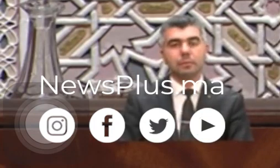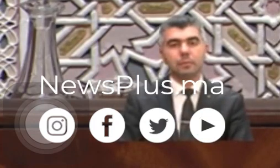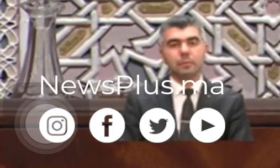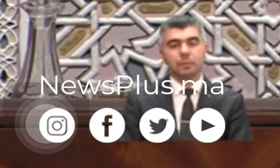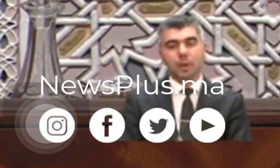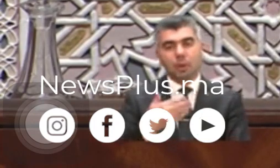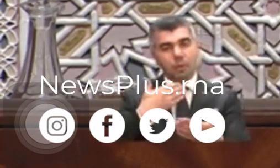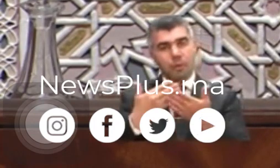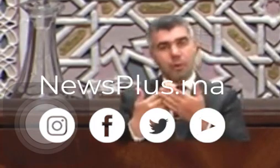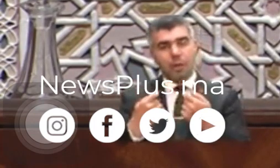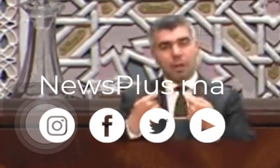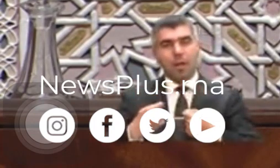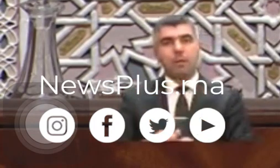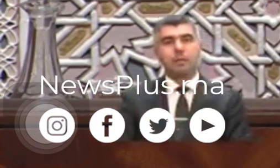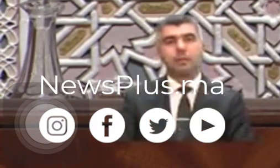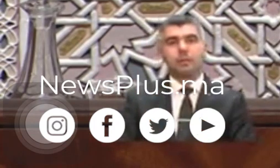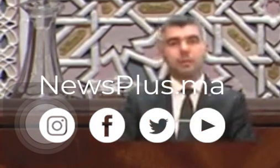شكرا سيد رئيس.